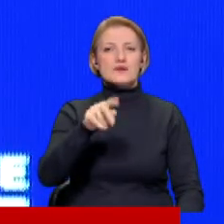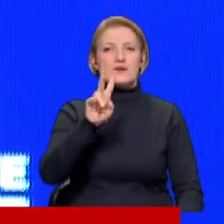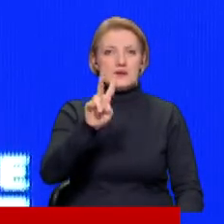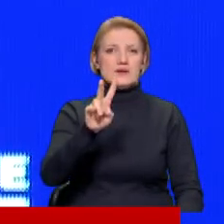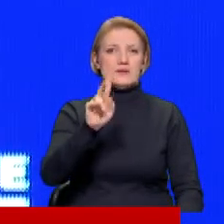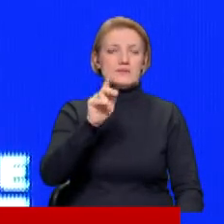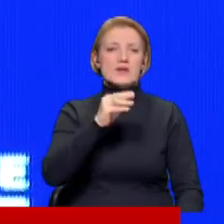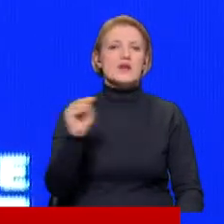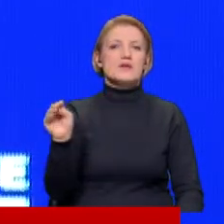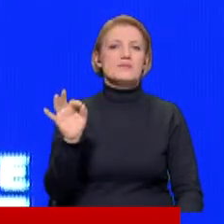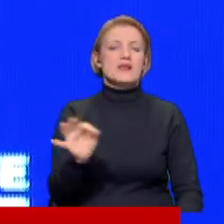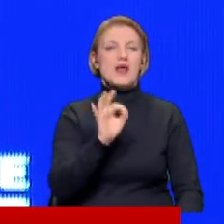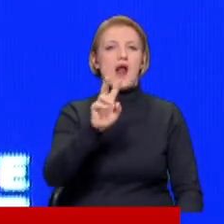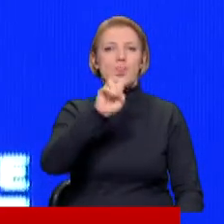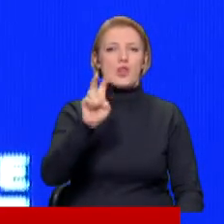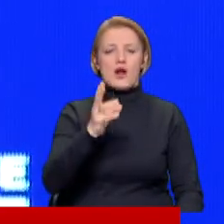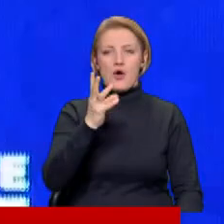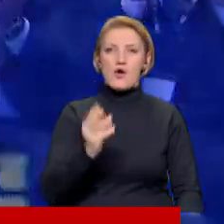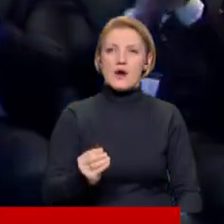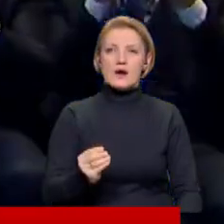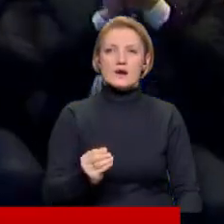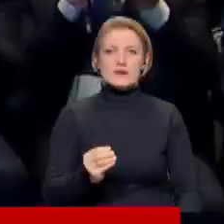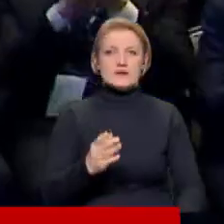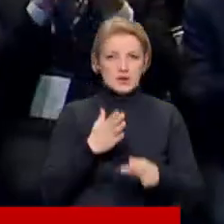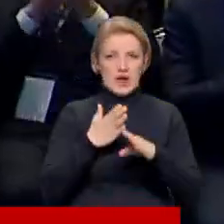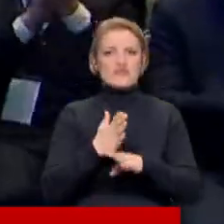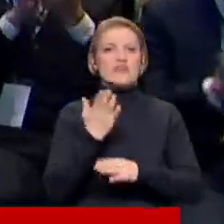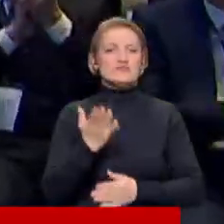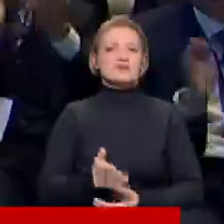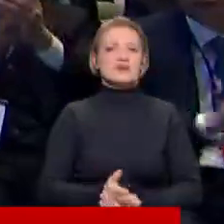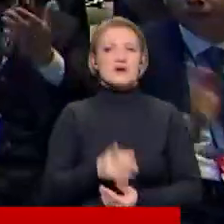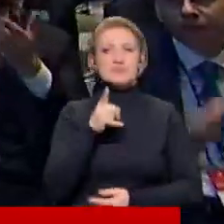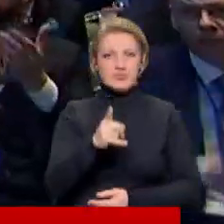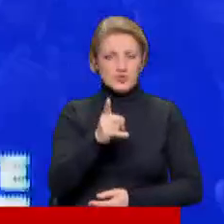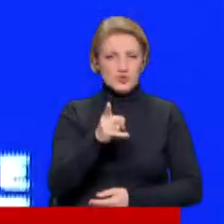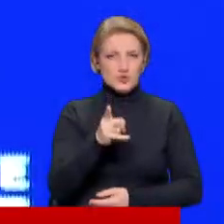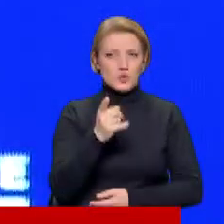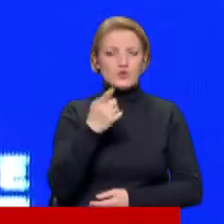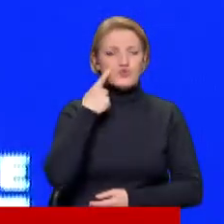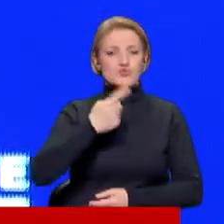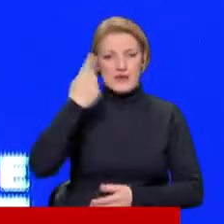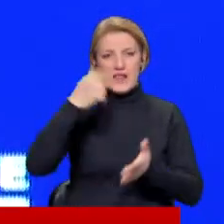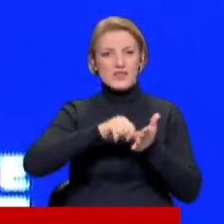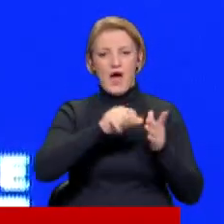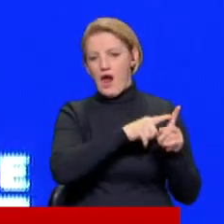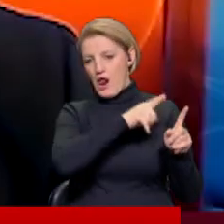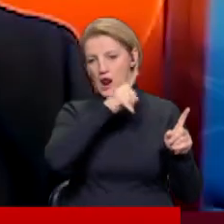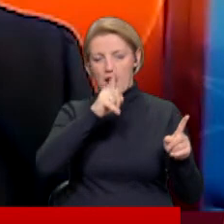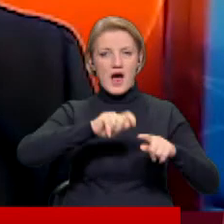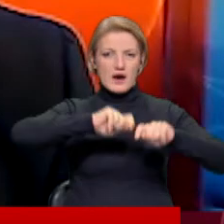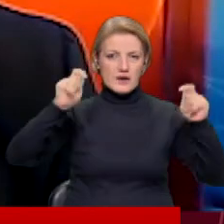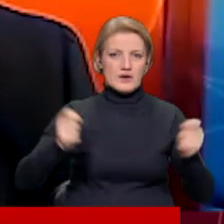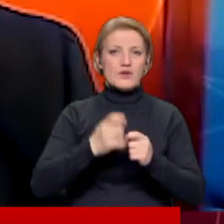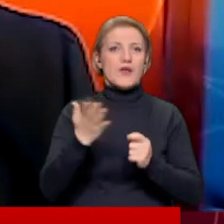254,2 milyar dolar olarak gerçekleşmiştir bu rakam Cumhuriyet tarihimizin rekorudur